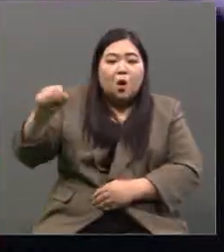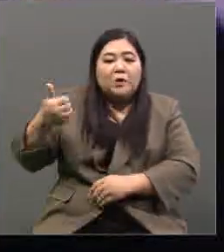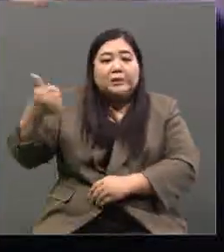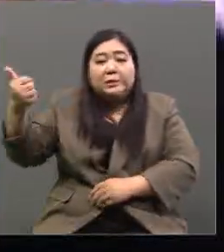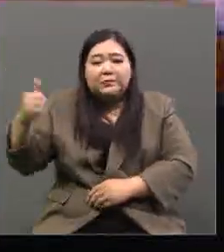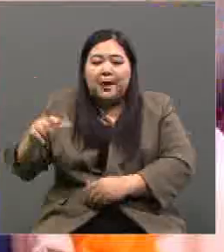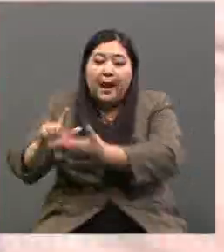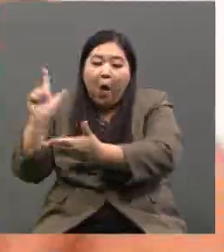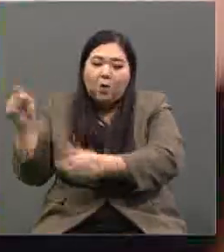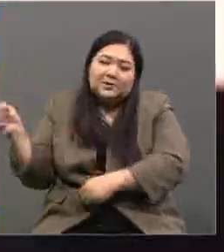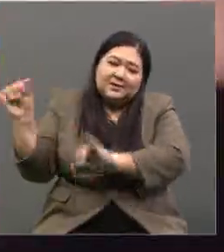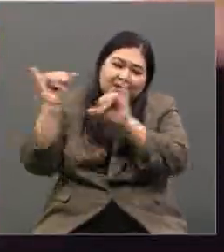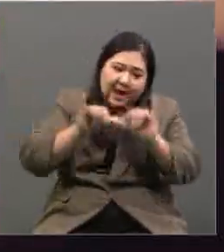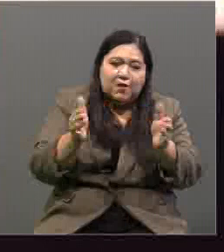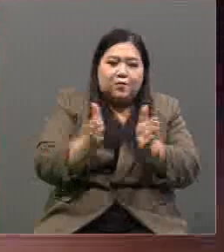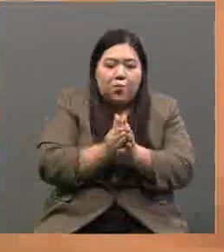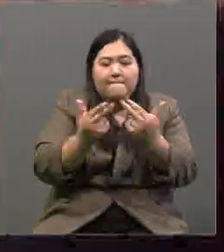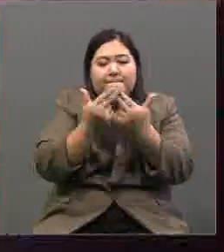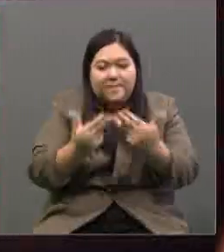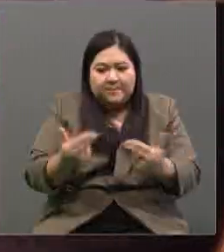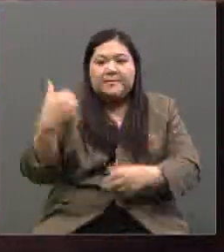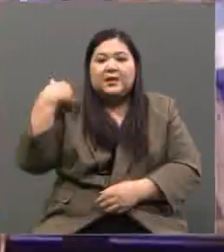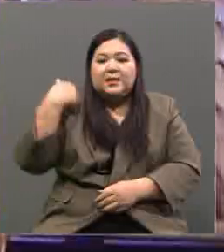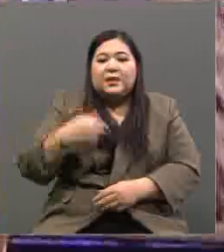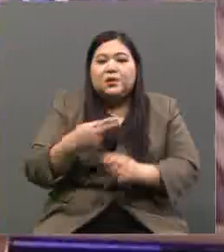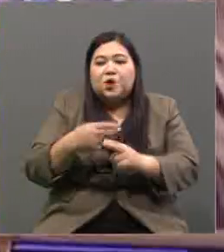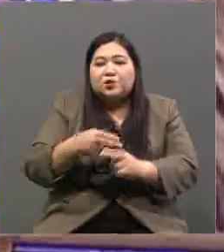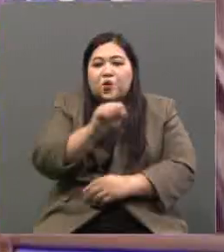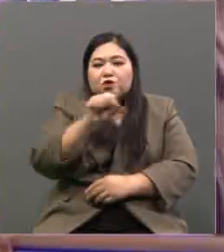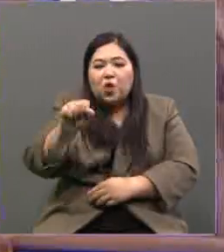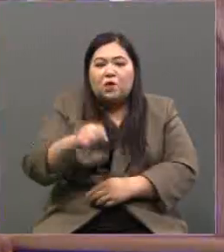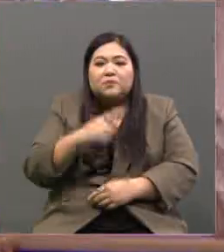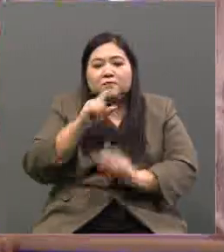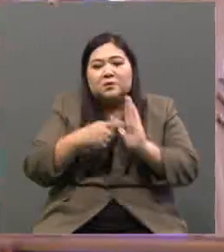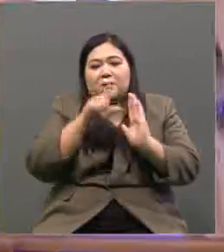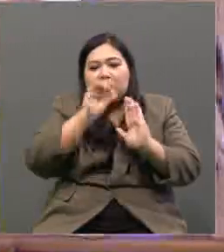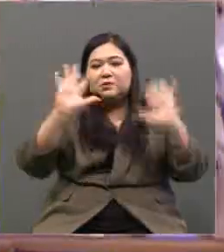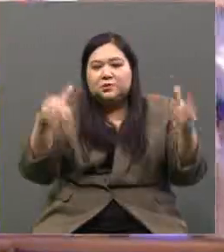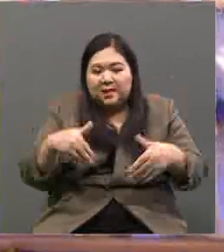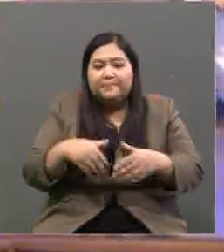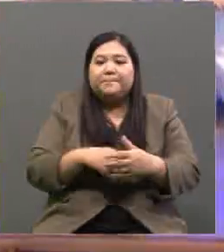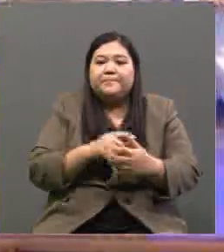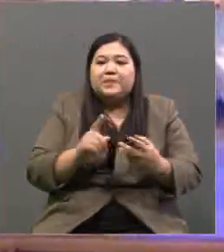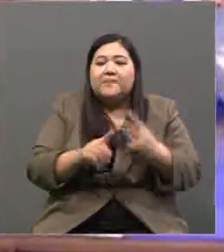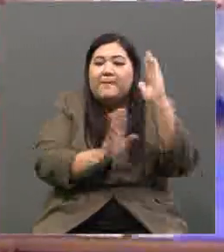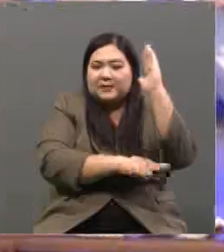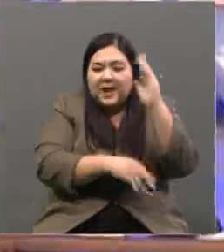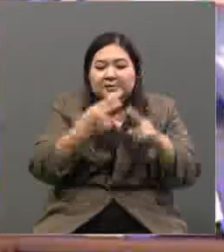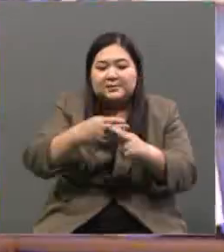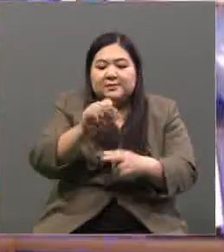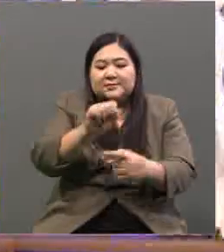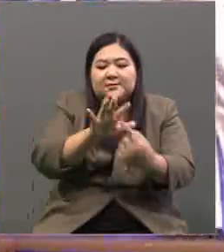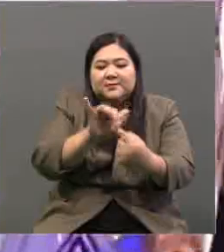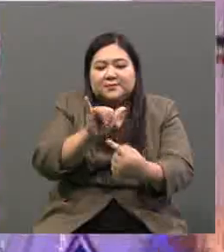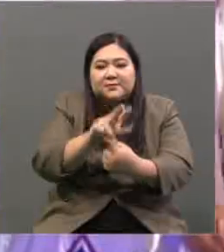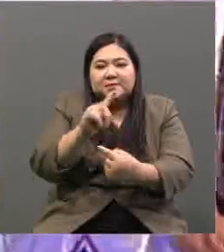งานกับพรรคค่ะก็มีคุณอนุชานาคาสายส.ส.ชัยนาทกลุ่มส.ส.พลังประชารัฐภาคใต้นำโดยนายสายยันยุติธรรม